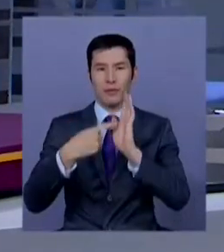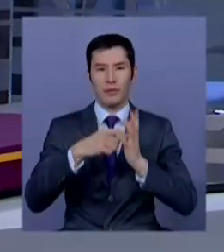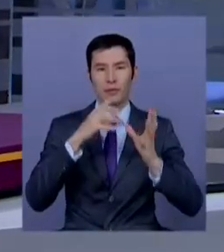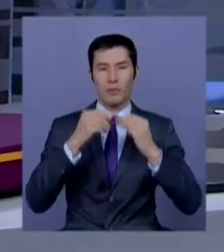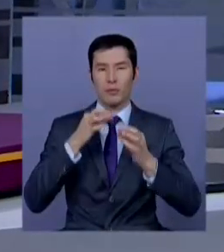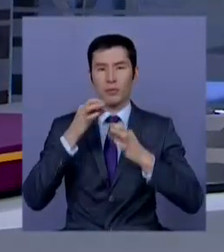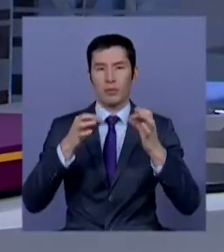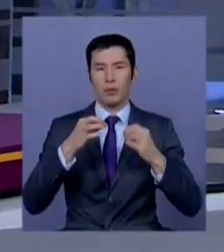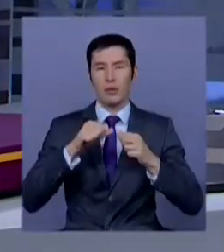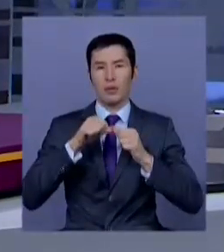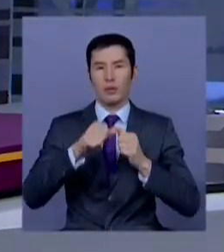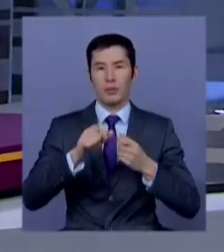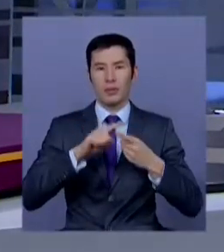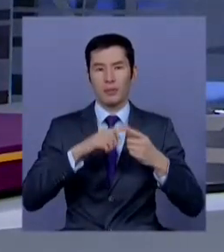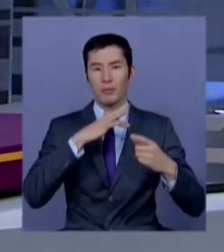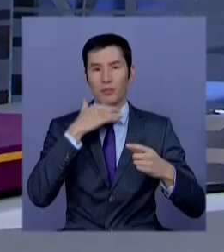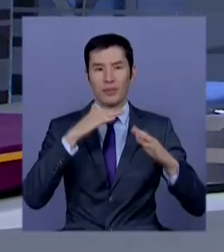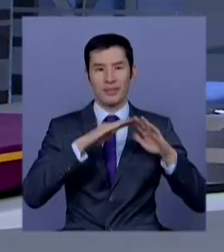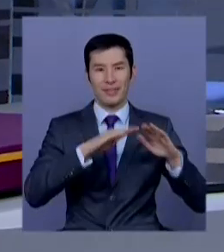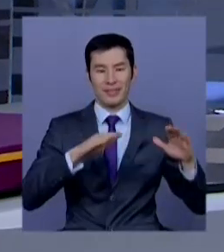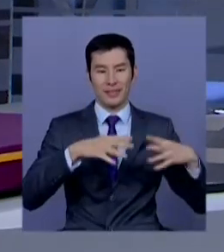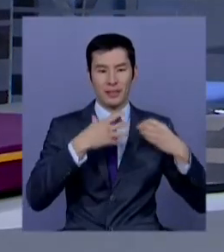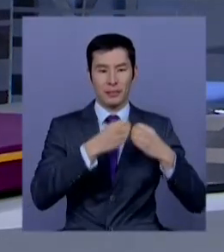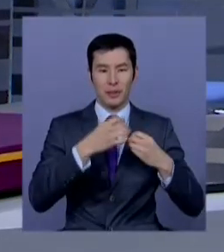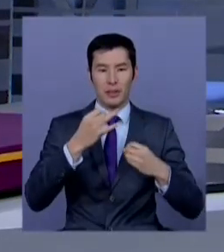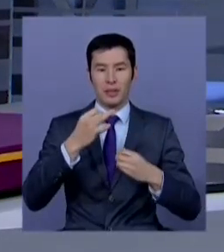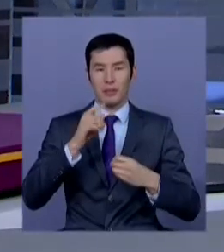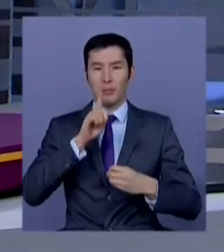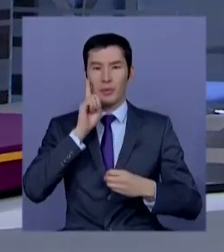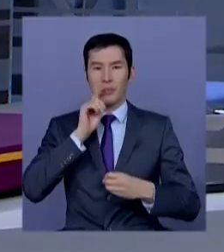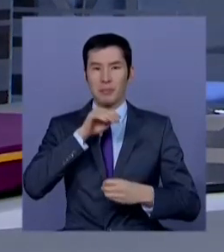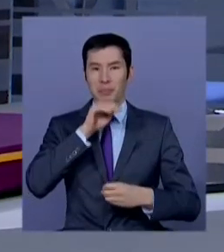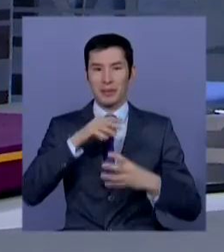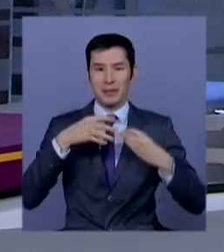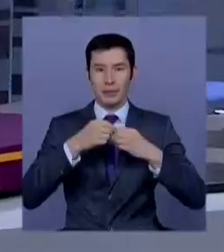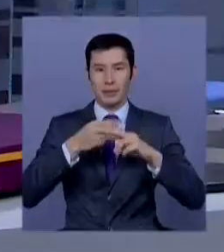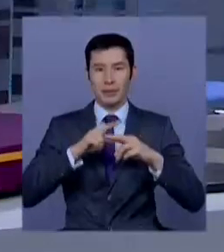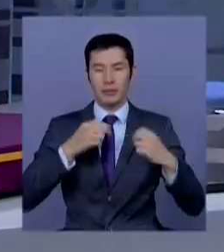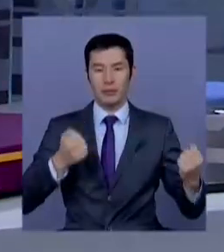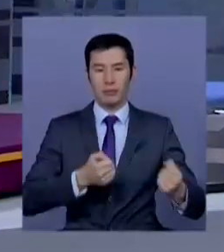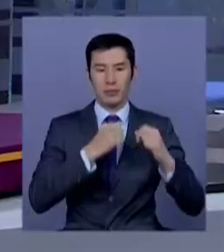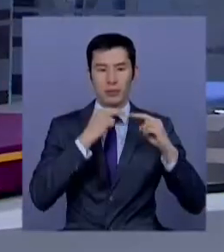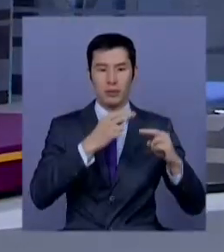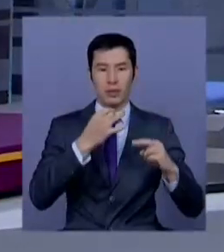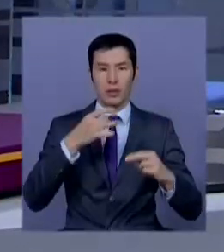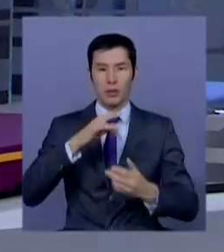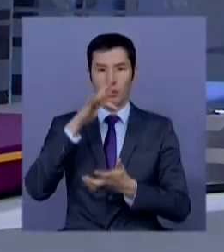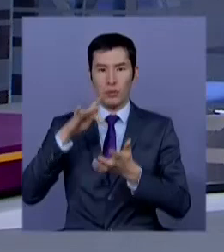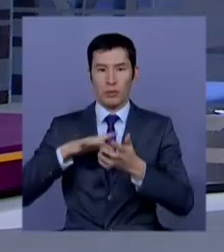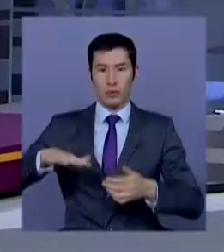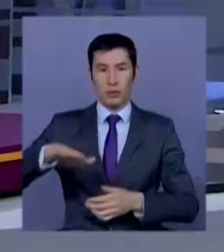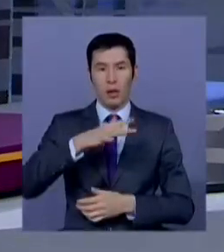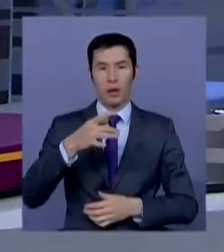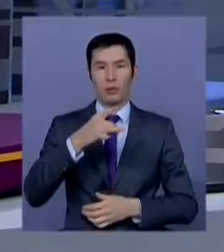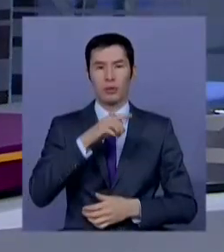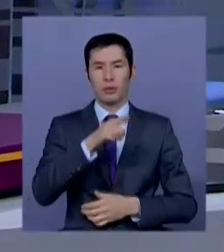көппалалы отбасыларды қорғау, жас мамандарды тұрғын үймен қамту, шаһардағы экология мәселесі мен криминогендік жағдай және өзге